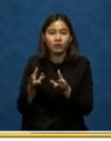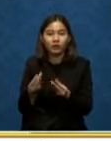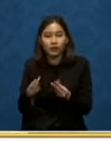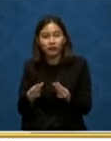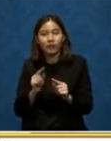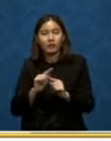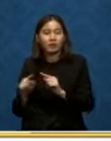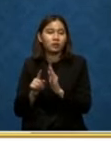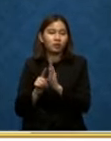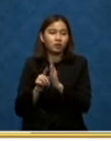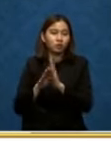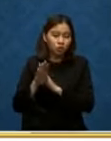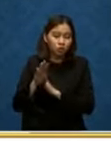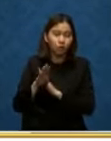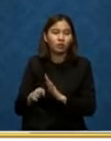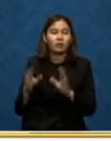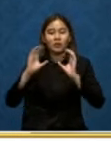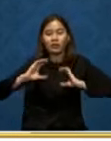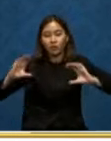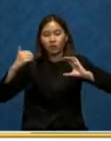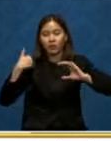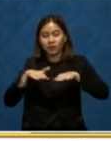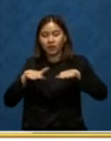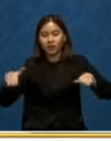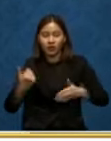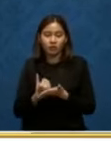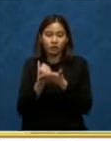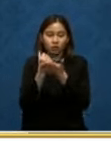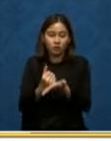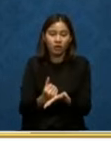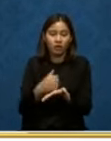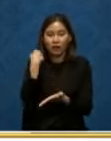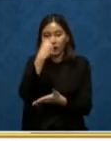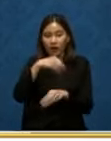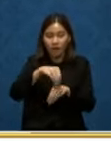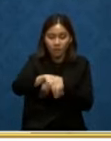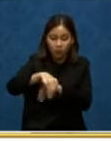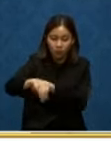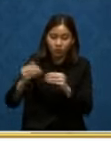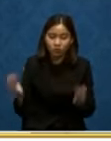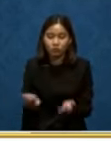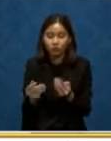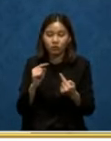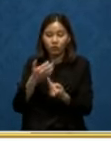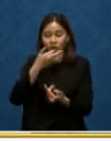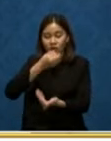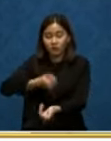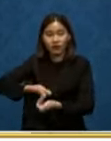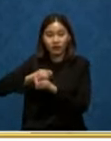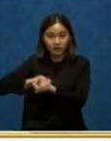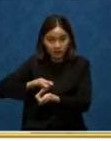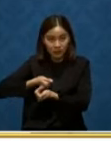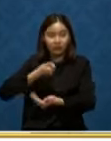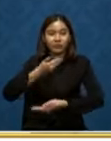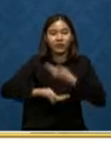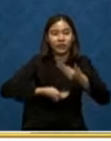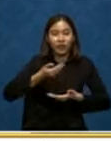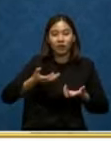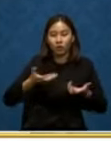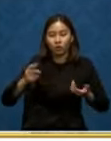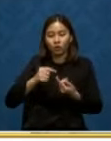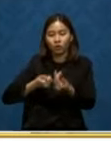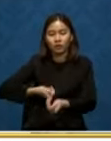มีมาตรการช่วยเหลือเกษตรกรผู้ปลูกรวมถึงส่งเสริมภาคเกษตรให้ผลิตและจำหน่ายสินค้าทาง